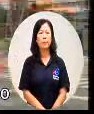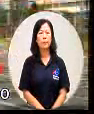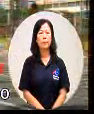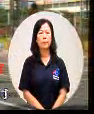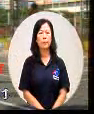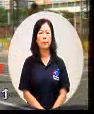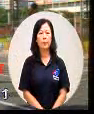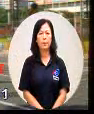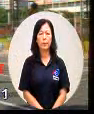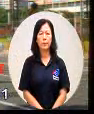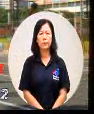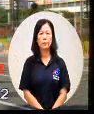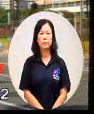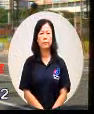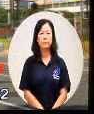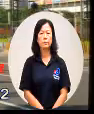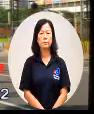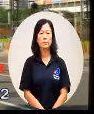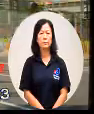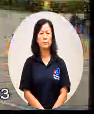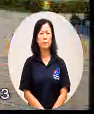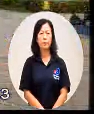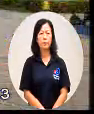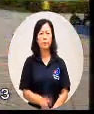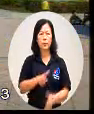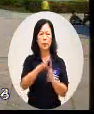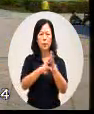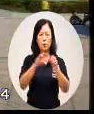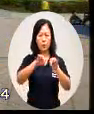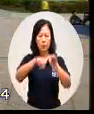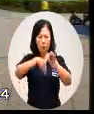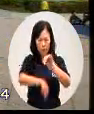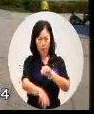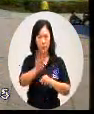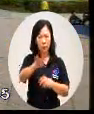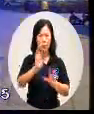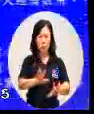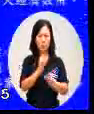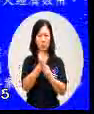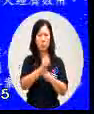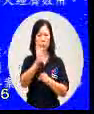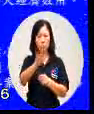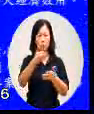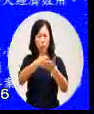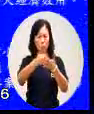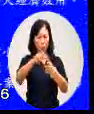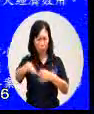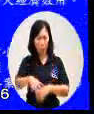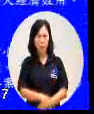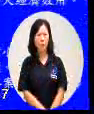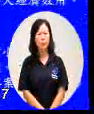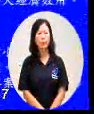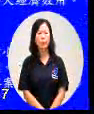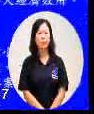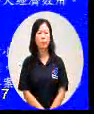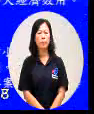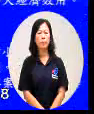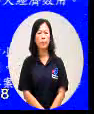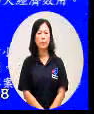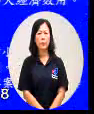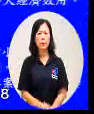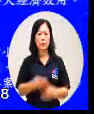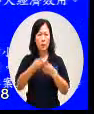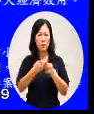答复就好。在铁路地下化真该走了啊，历史观啊，第九个